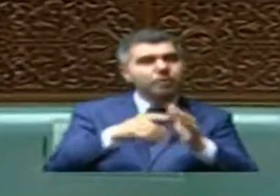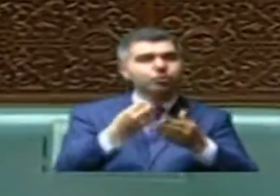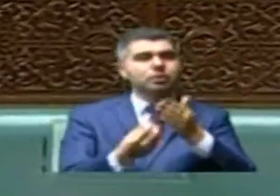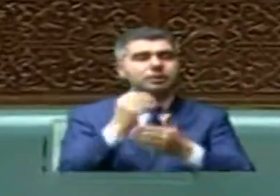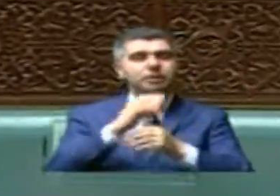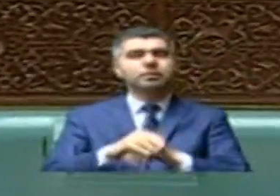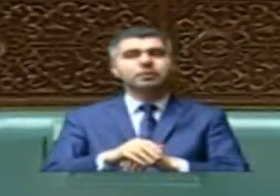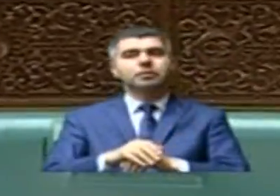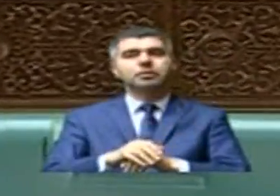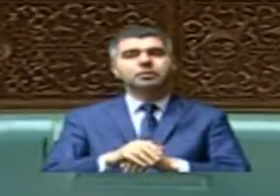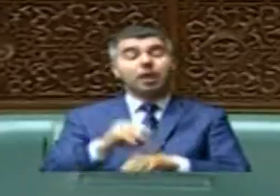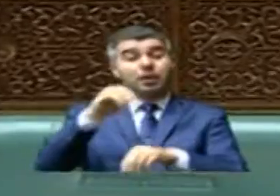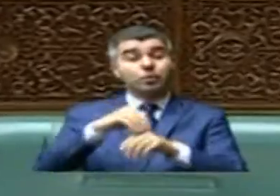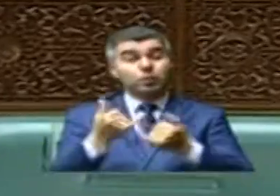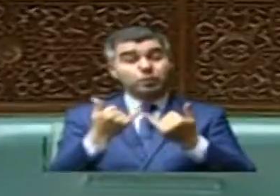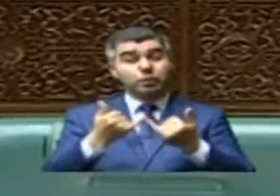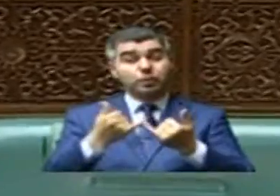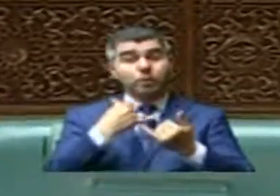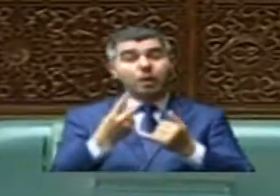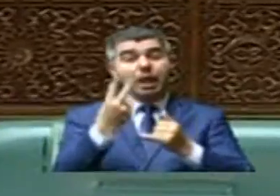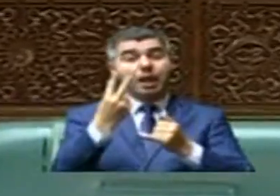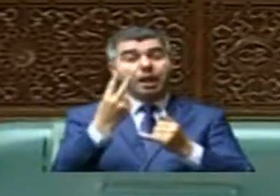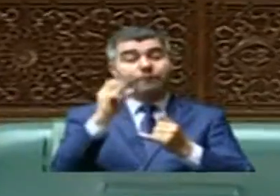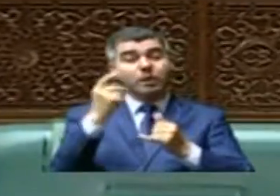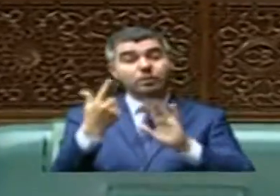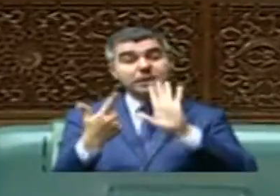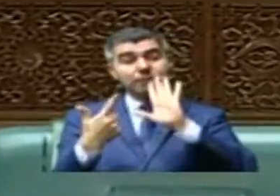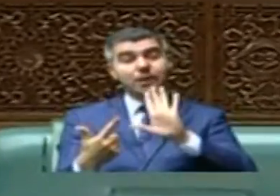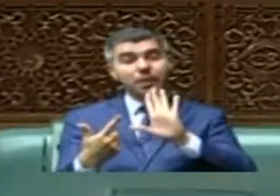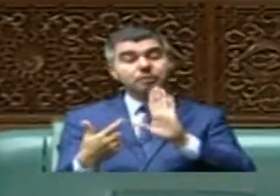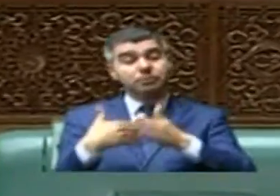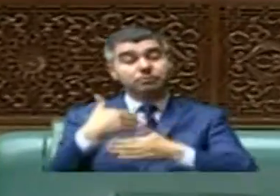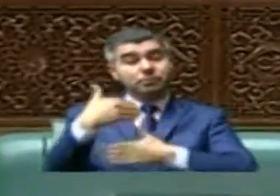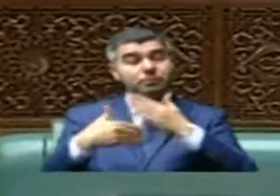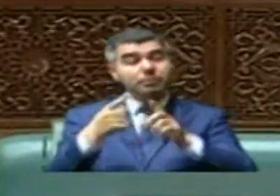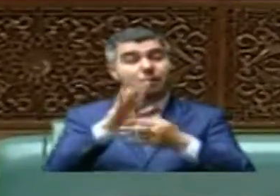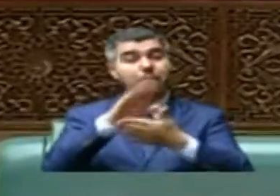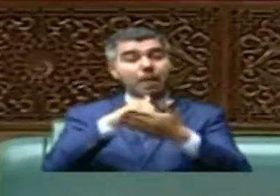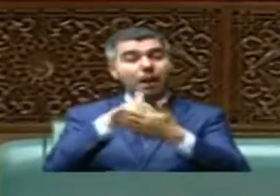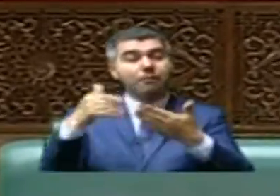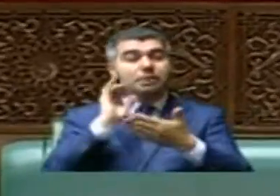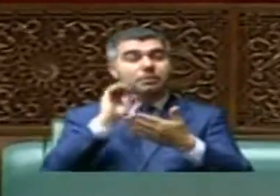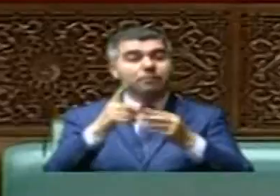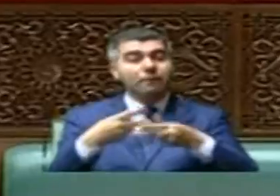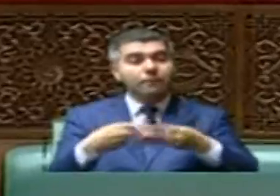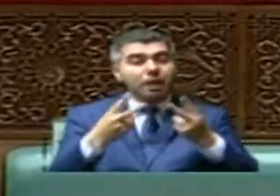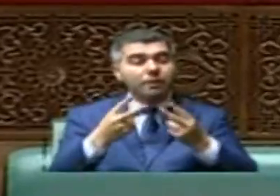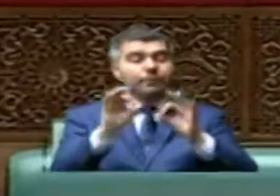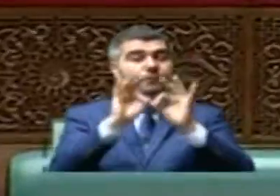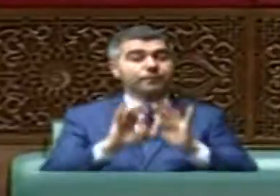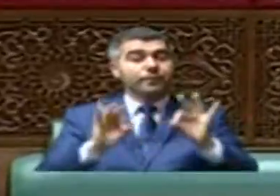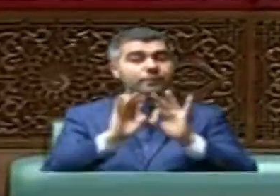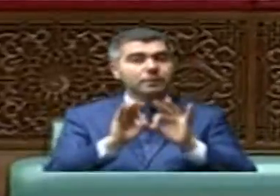الدواوير. حنا اليوم السيد الوزير في 2017 هذا البرنامج ما تحققش مره اخرى، كاينه فعلا اشكالات